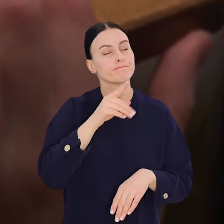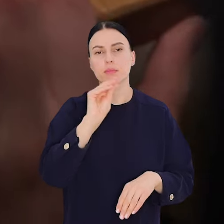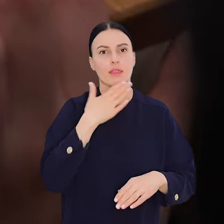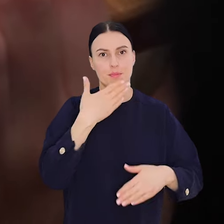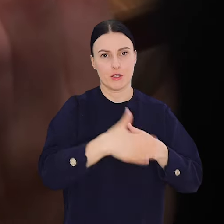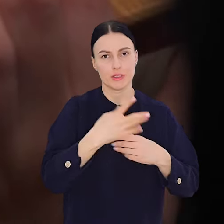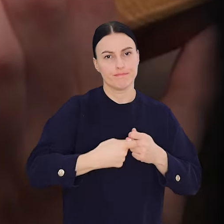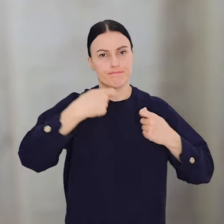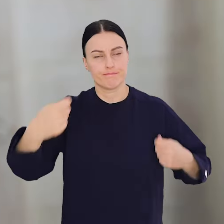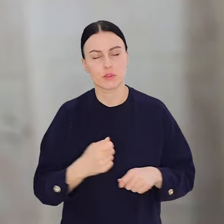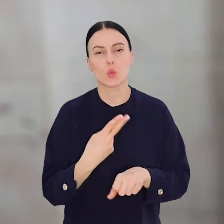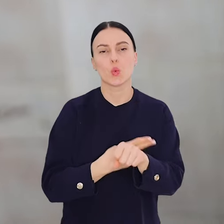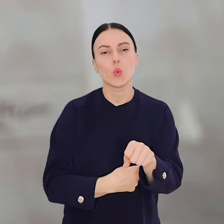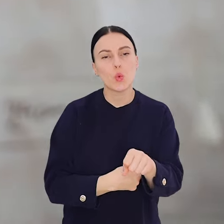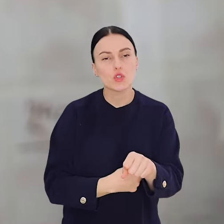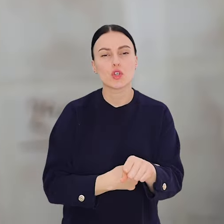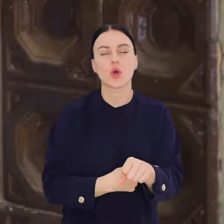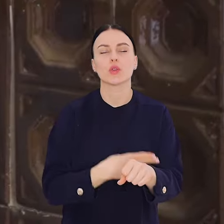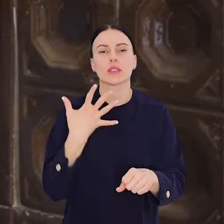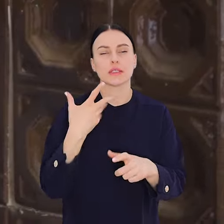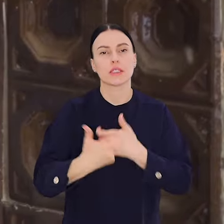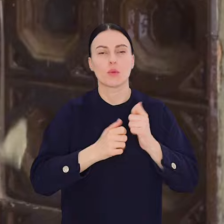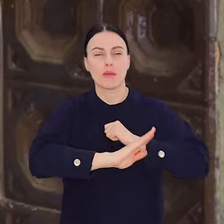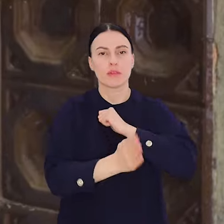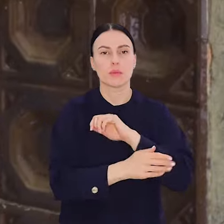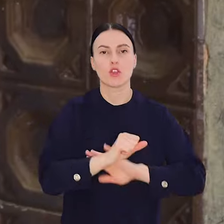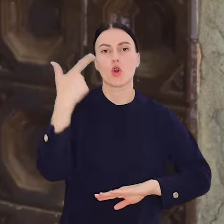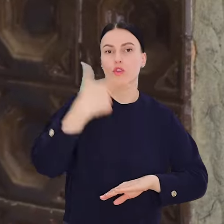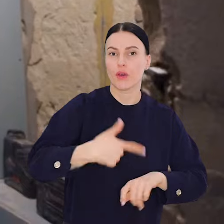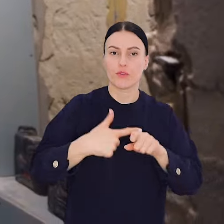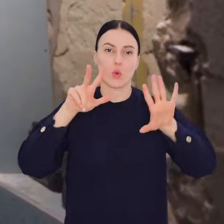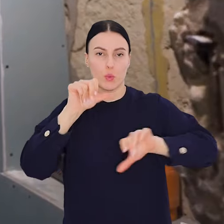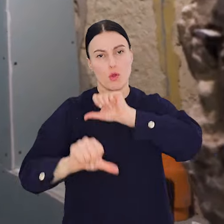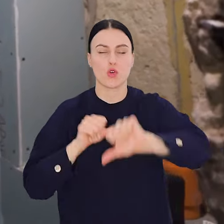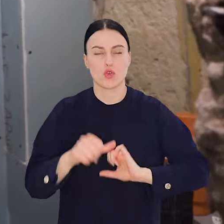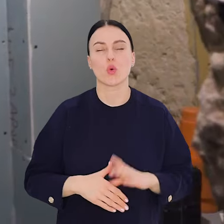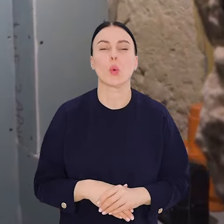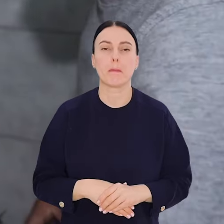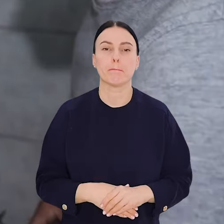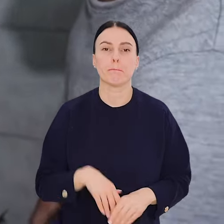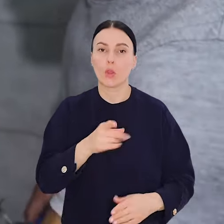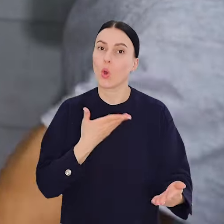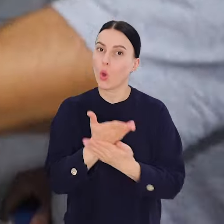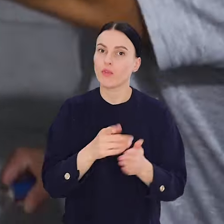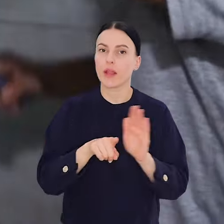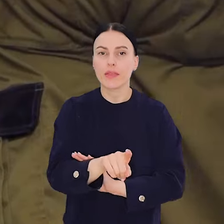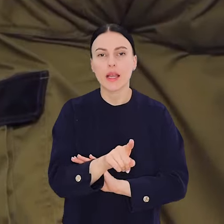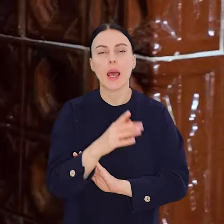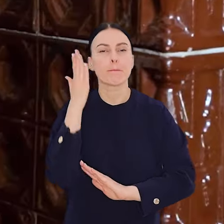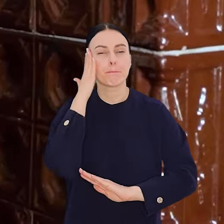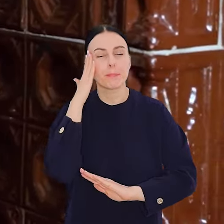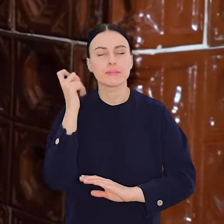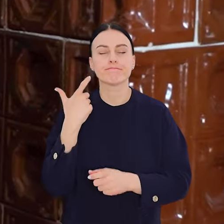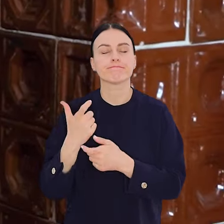I na tym nie koniec. Urząd przedłuża programy wsparcia do 2028 roku. To oferta dla